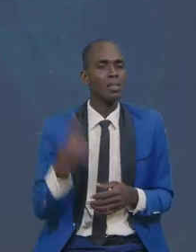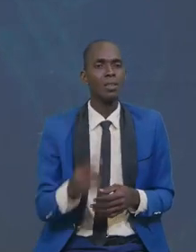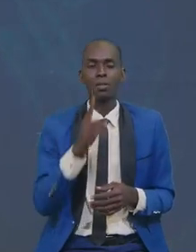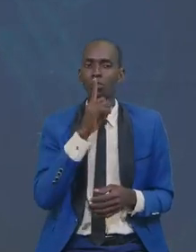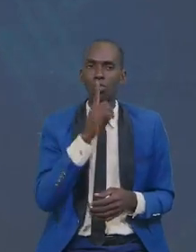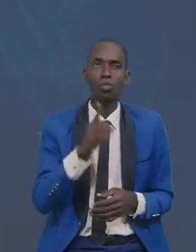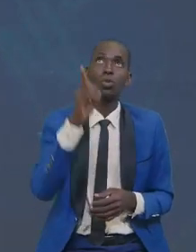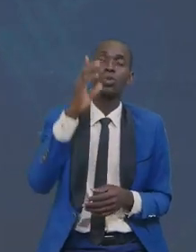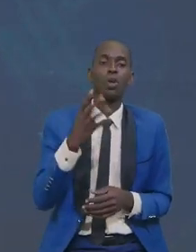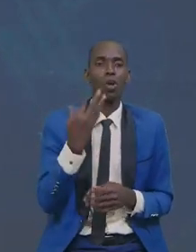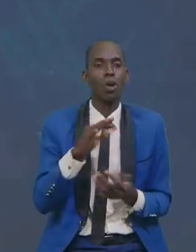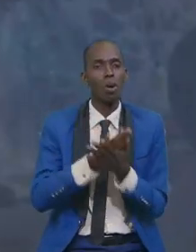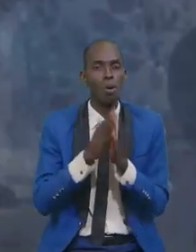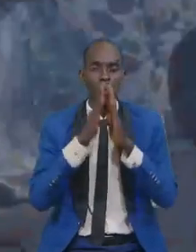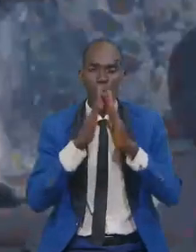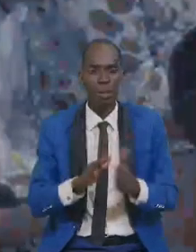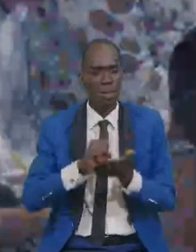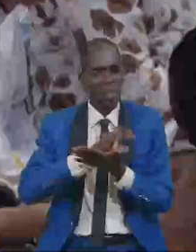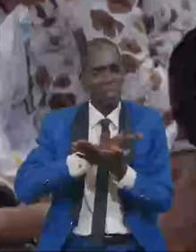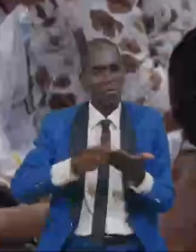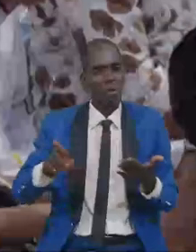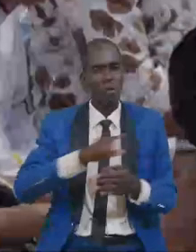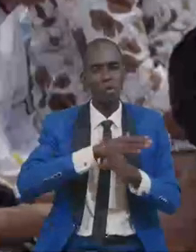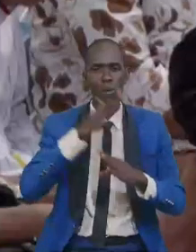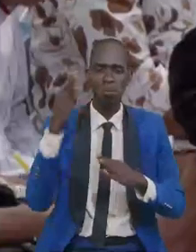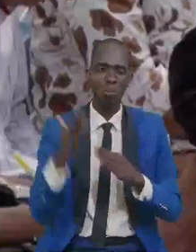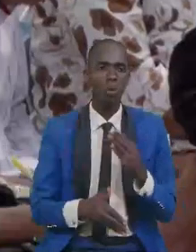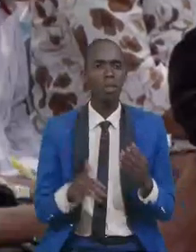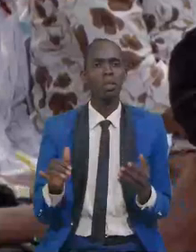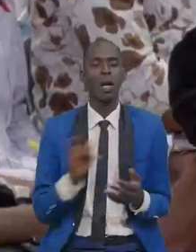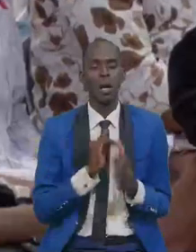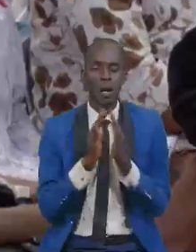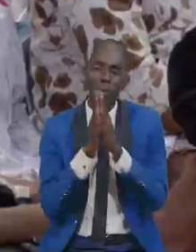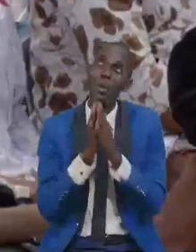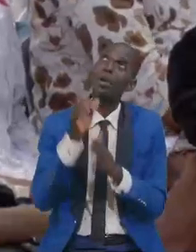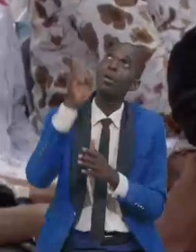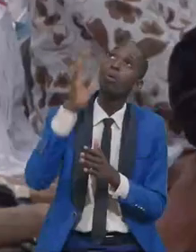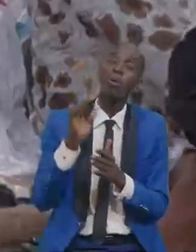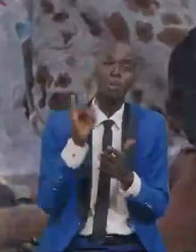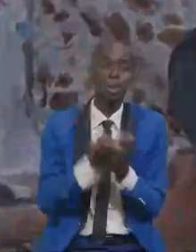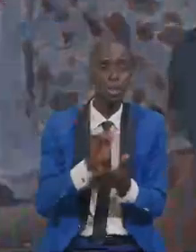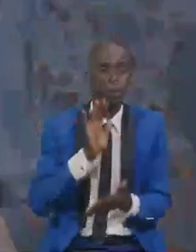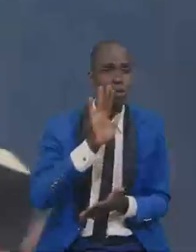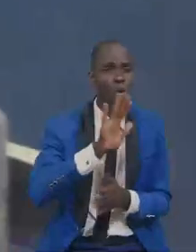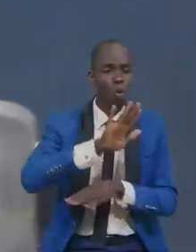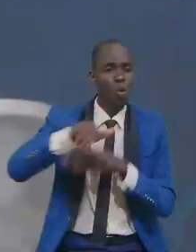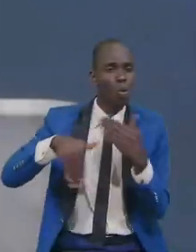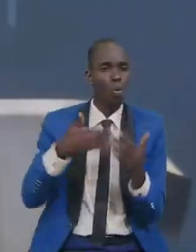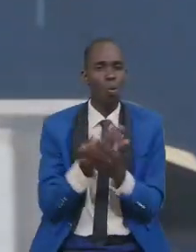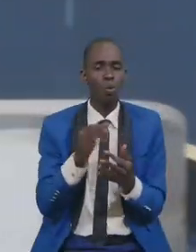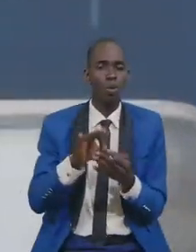paix vous sanctifie lui-même tout entier et que tout votre être,